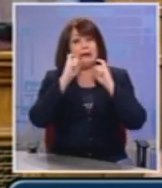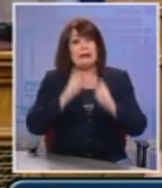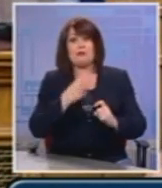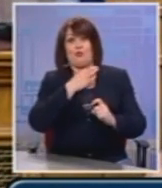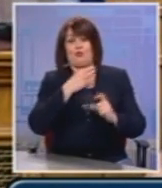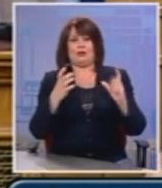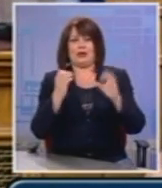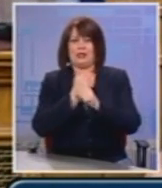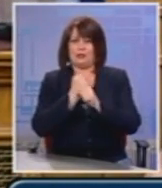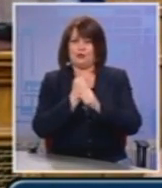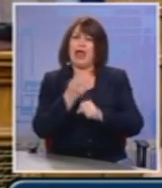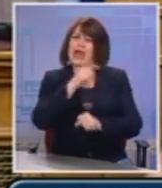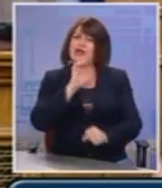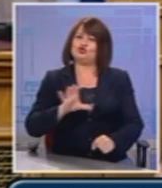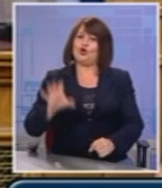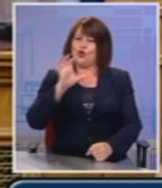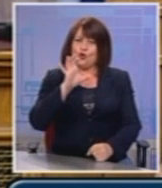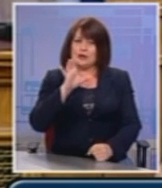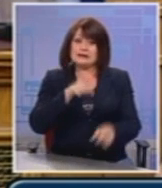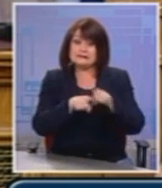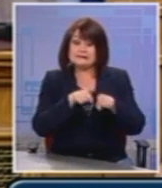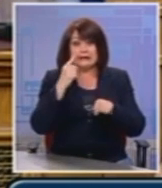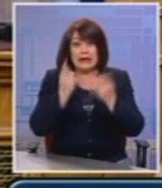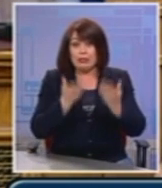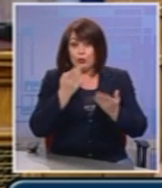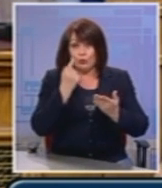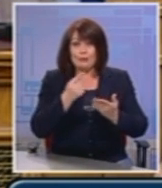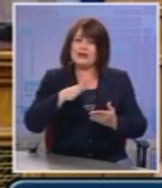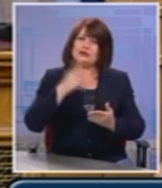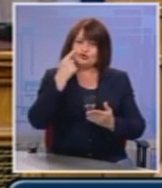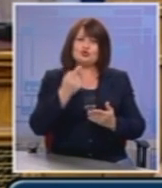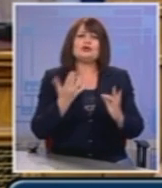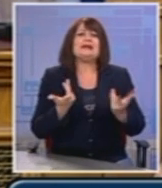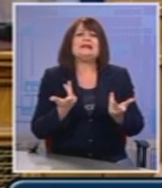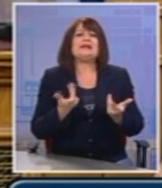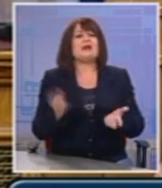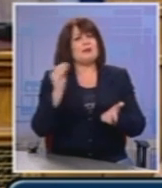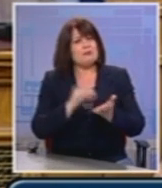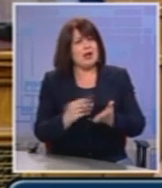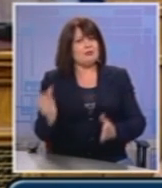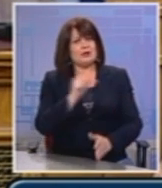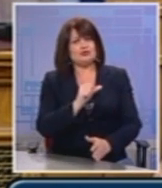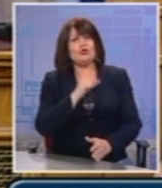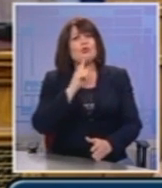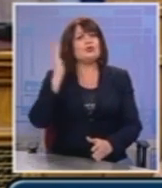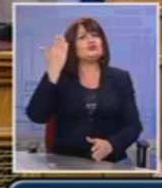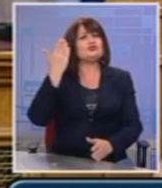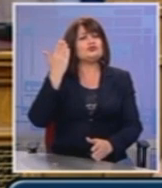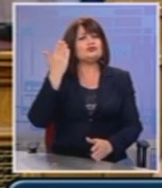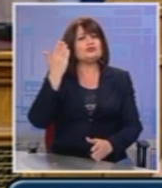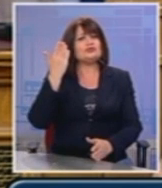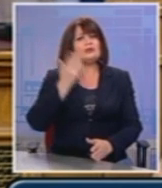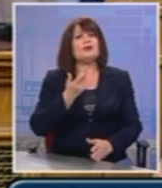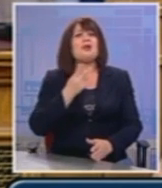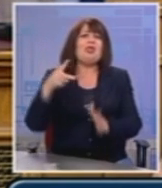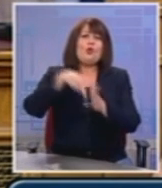εργασίας που εξαπλώνονται σε άλλες χώρες δείχνει ενδεχομένως προς την κατεύθυνση της επαναφοράς θεσμών παραπλήσιο προς